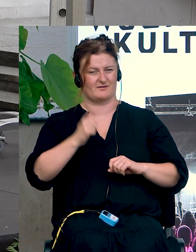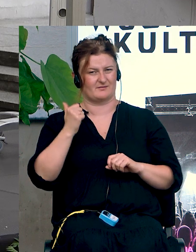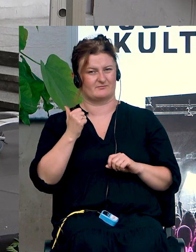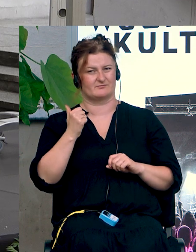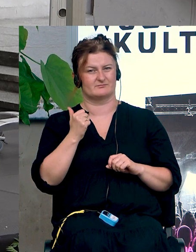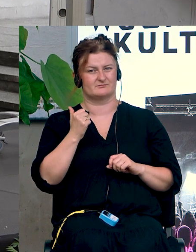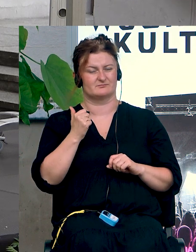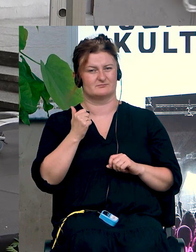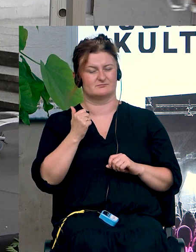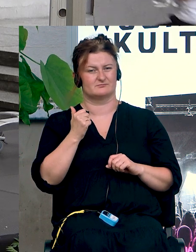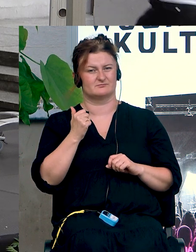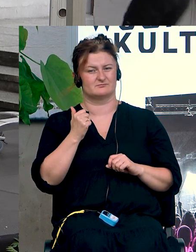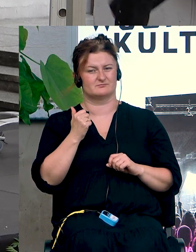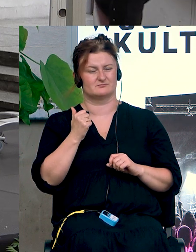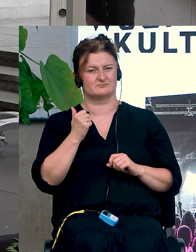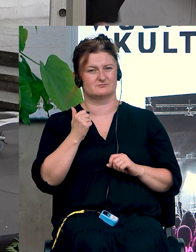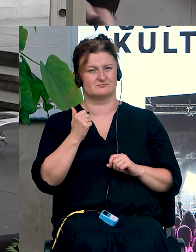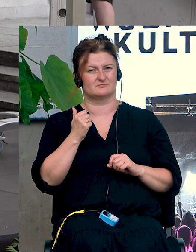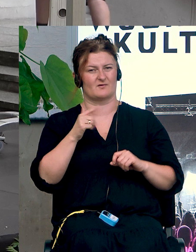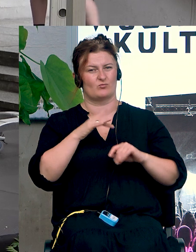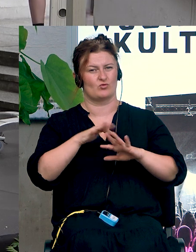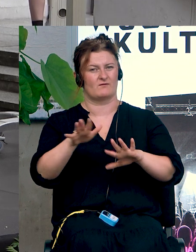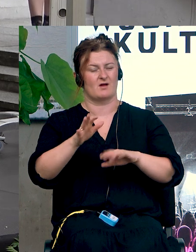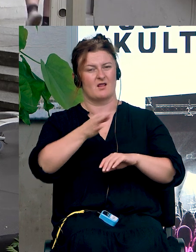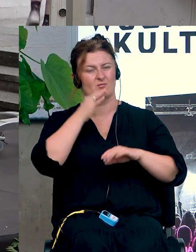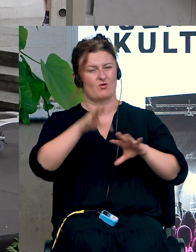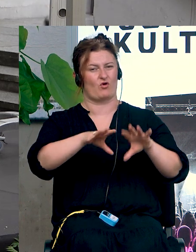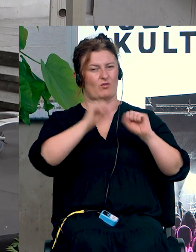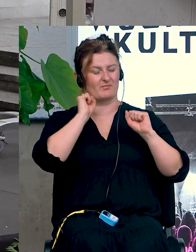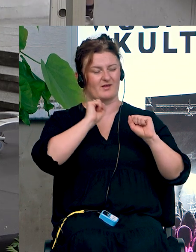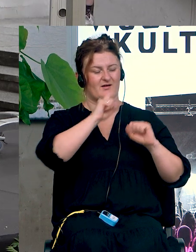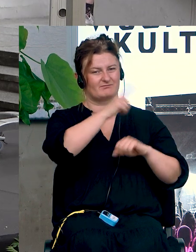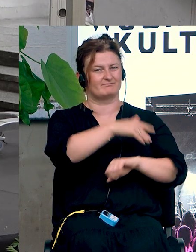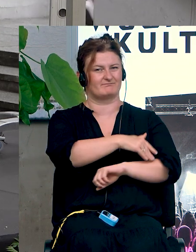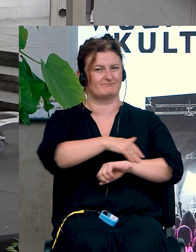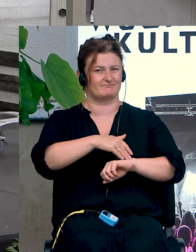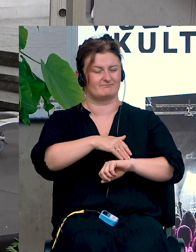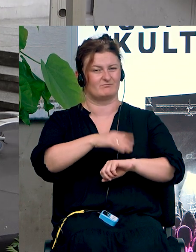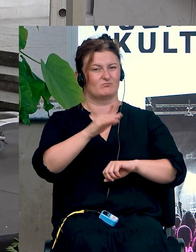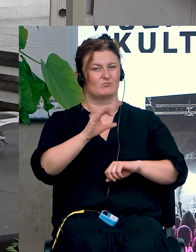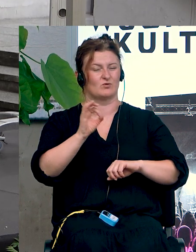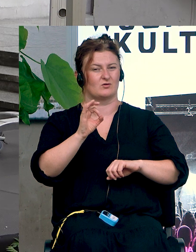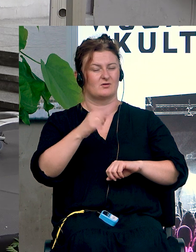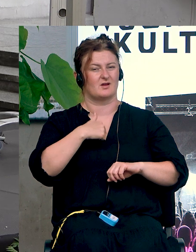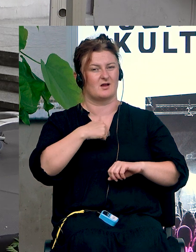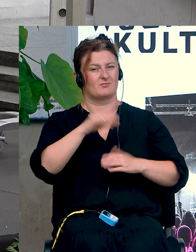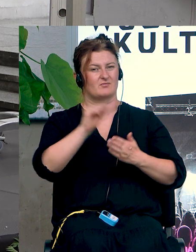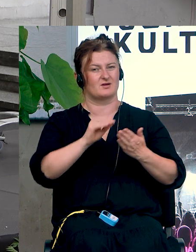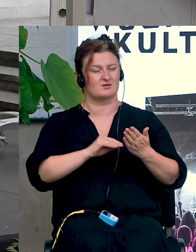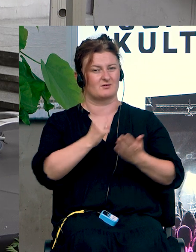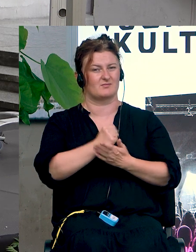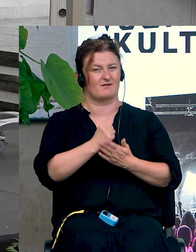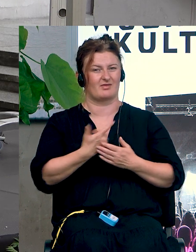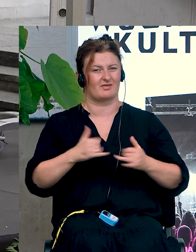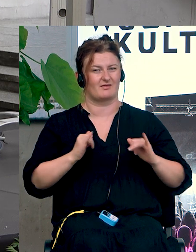І бувають краще сприйняті за кордоном, тому що я говорю про некомфортні речі і